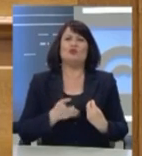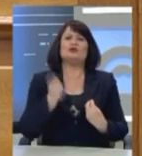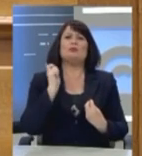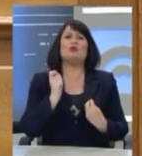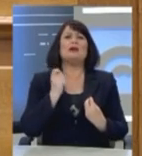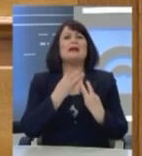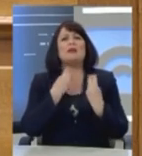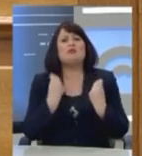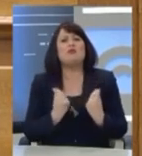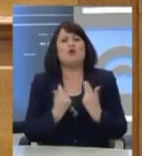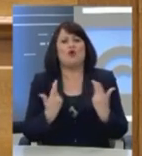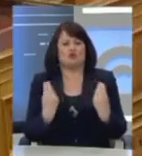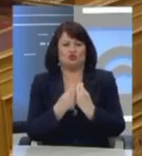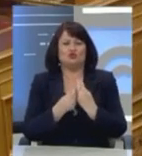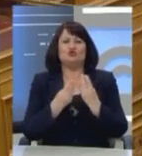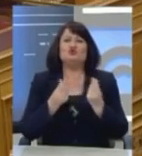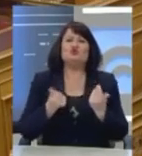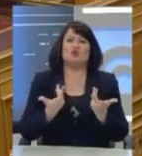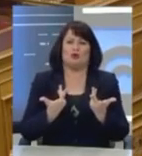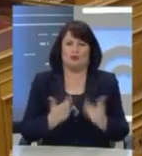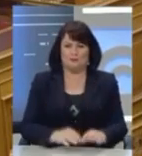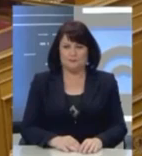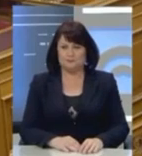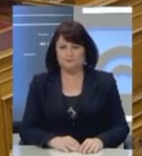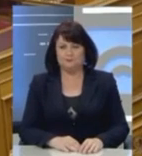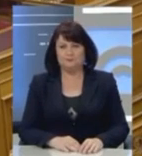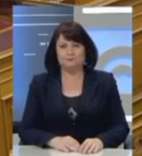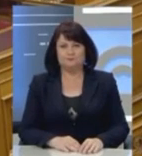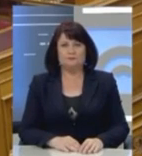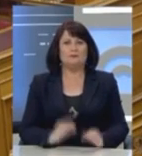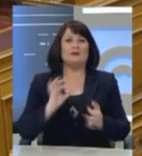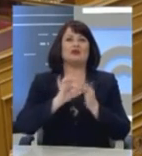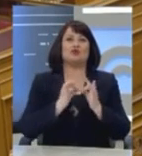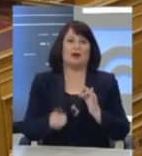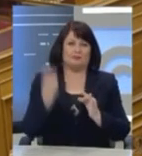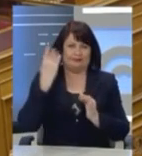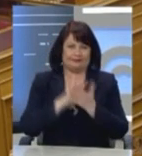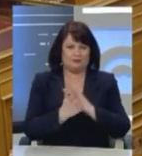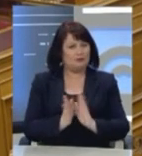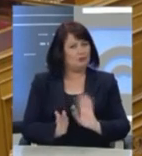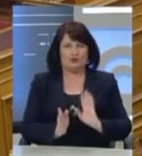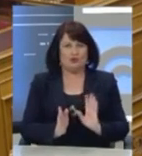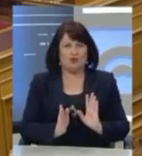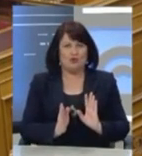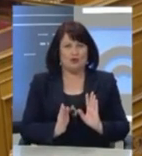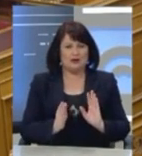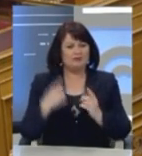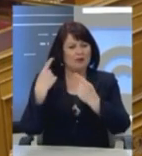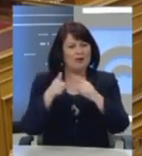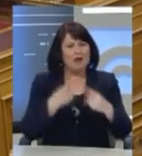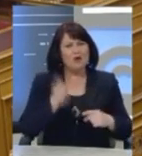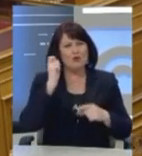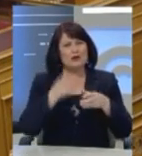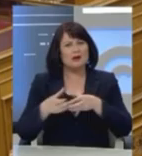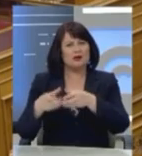πολιτικότερους όρους. Χωρίς φυσικά αυτό να σημαίνει και το τέλος της ιστορίας ή των διαχωριστικών γραμμών με βάση